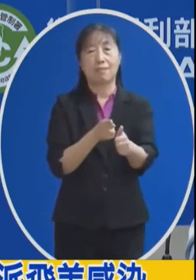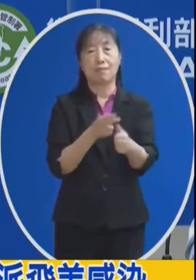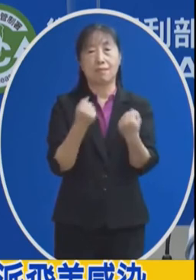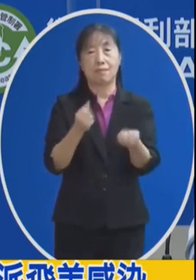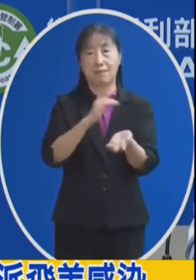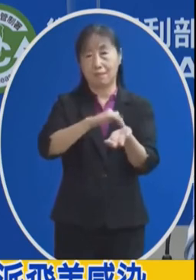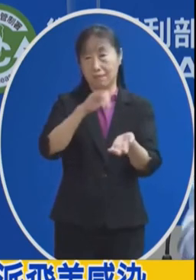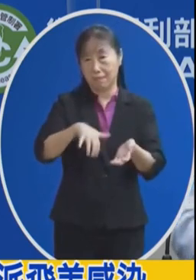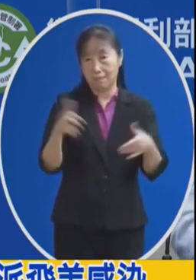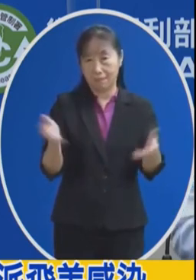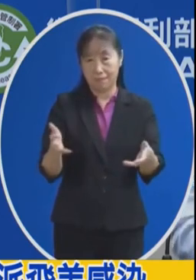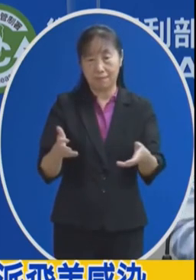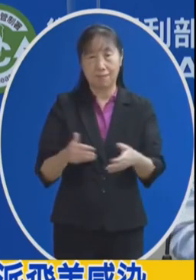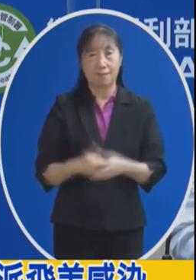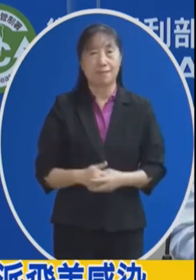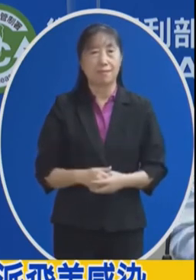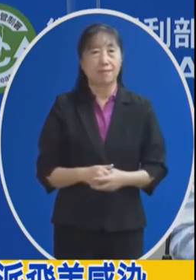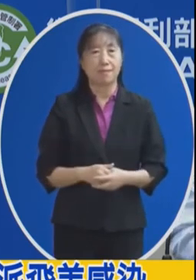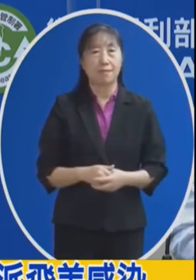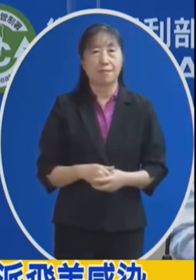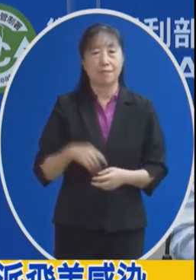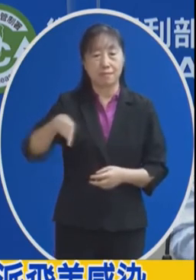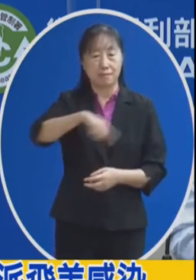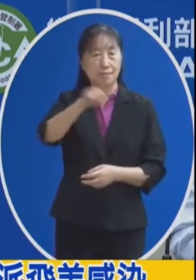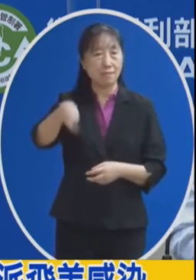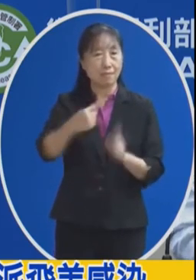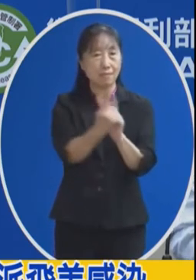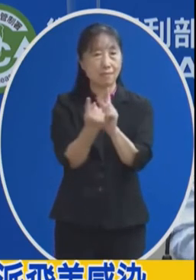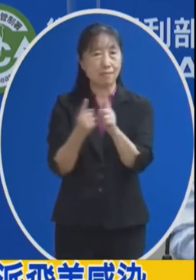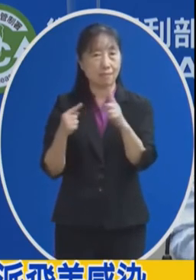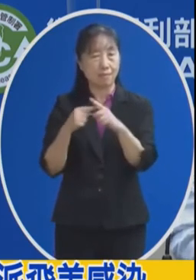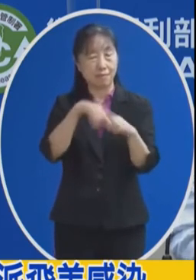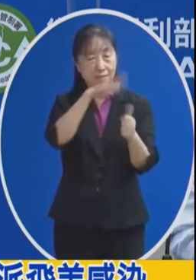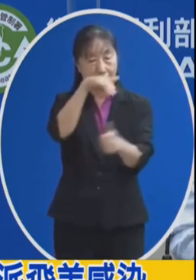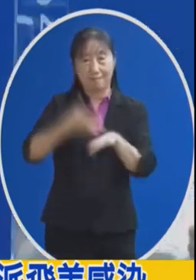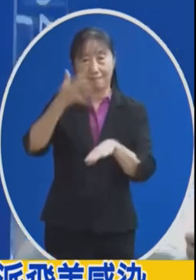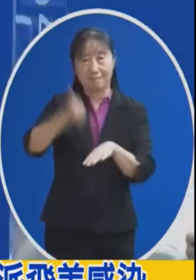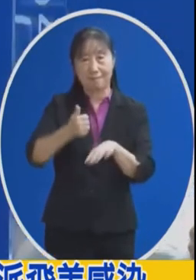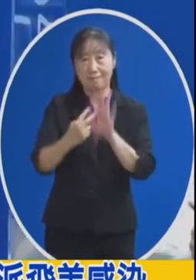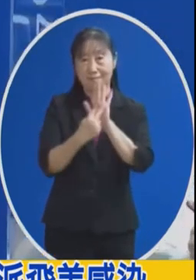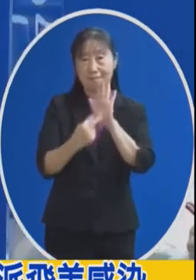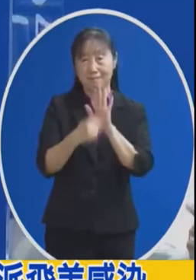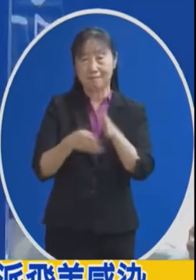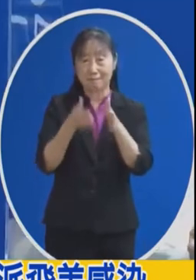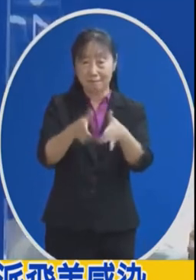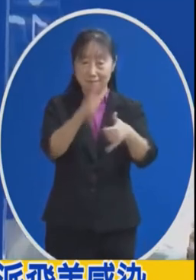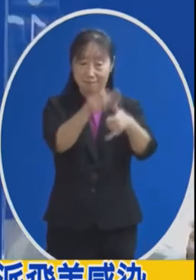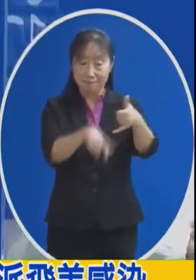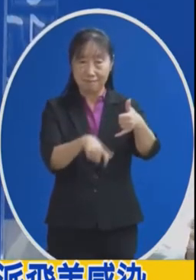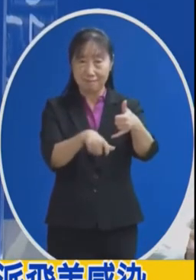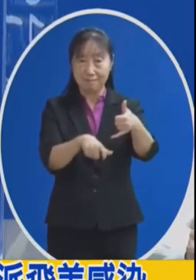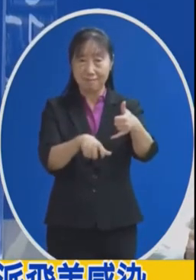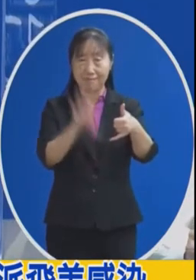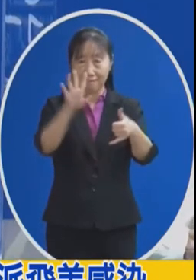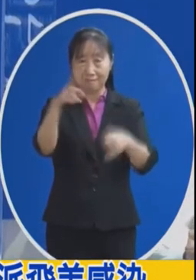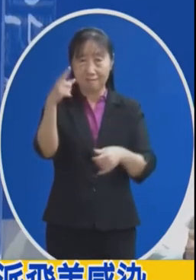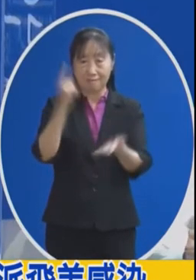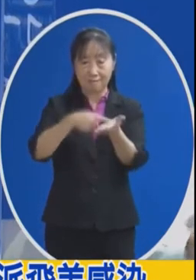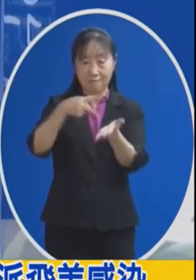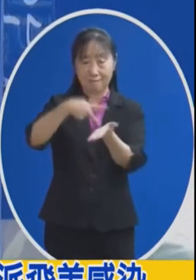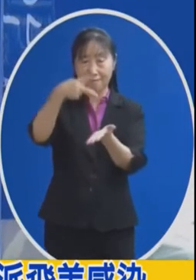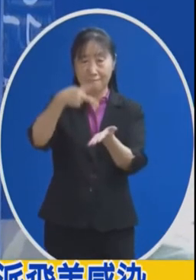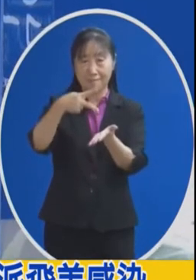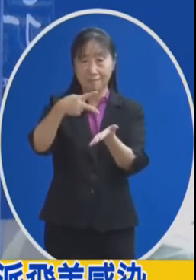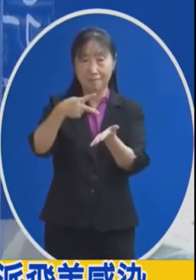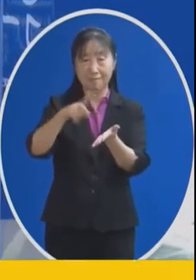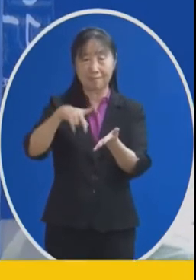医院在治疗中，那其余相关的人员也在疫调跟框列中。 这位他已经经过2次的这个隔日